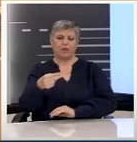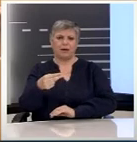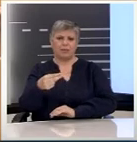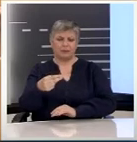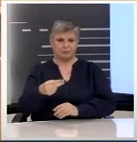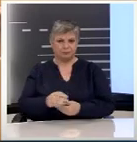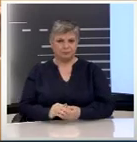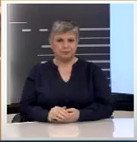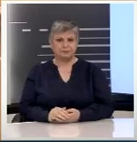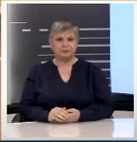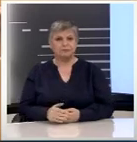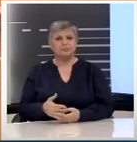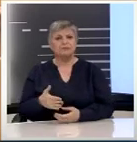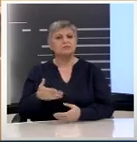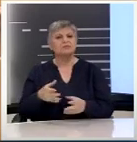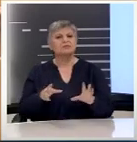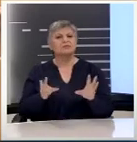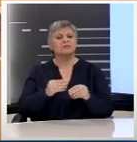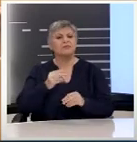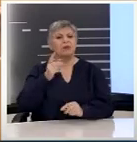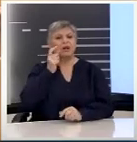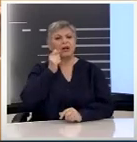Κυρίες και κύριοι συνάδελφοι,